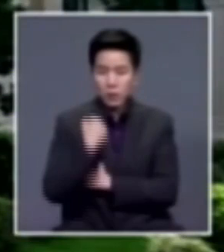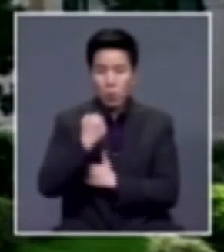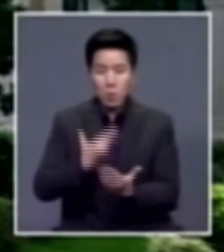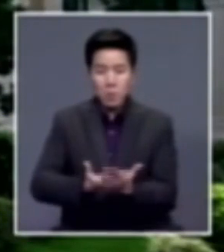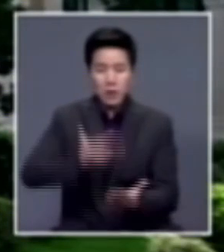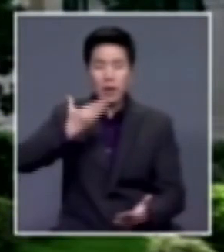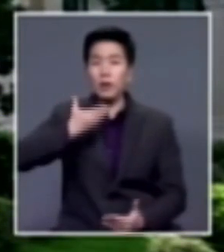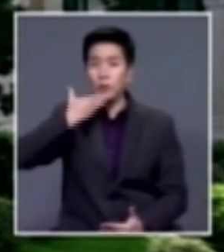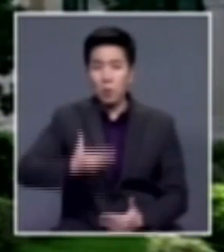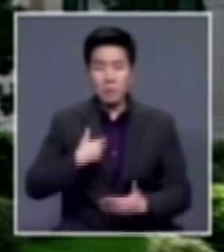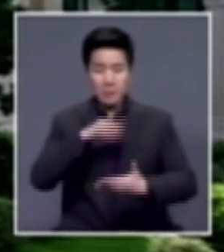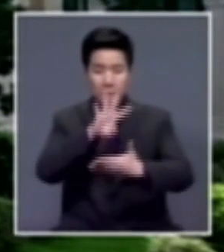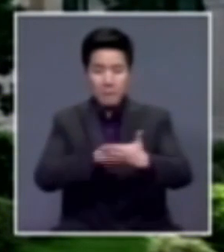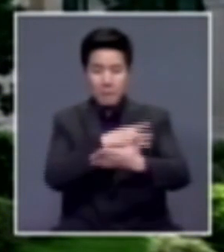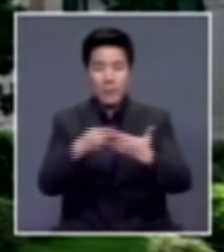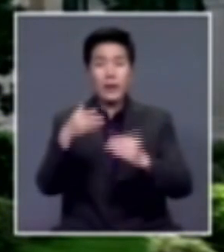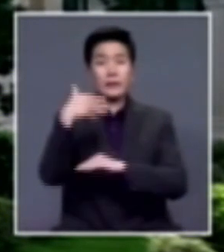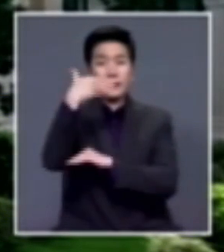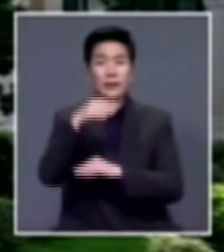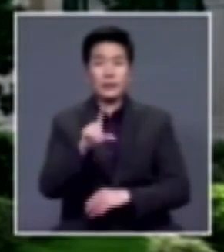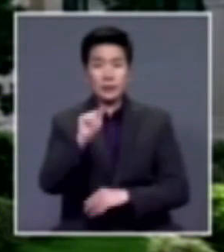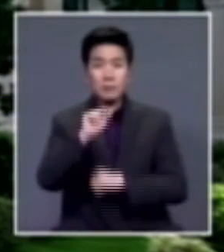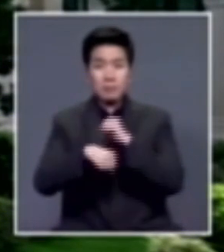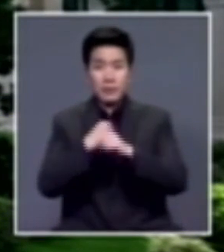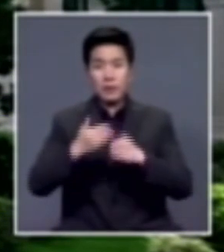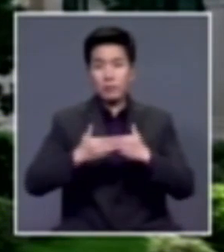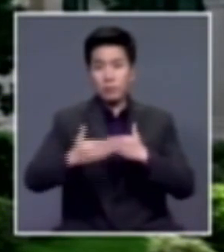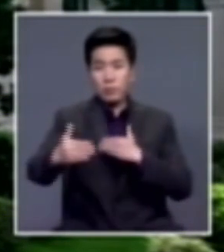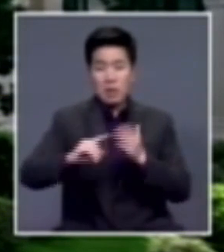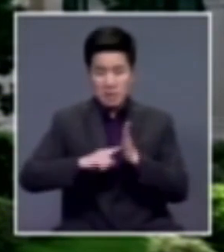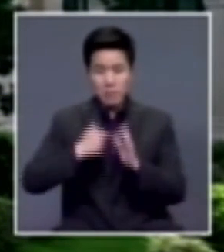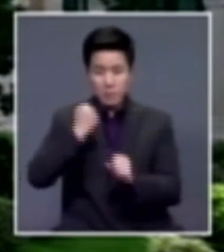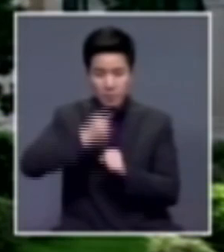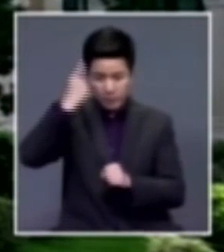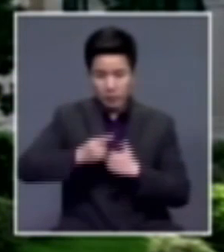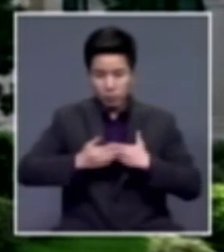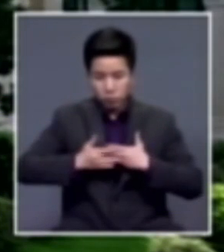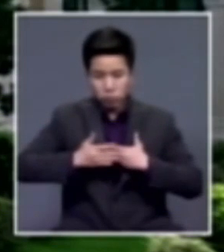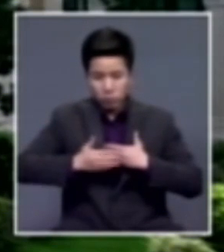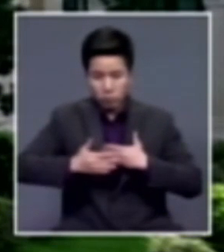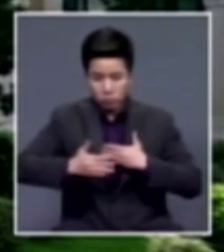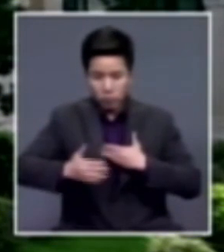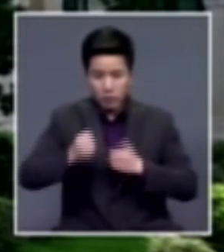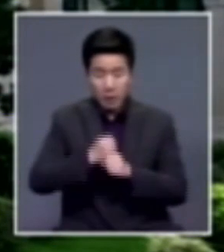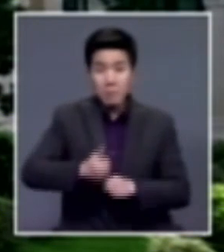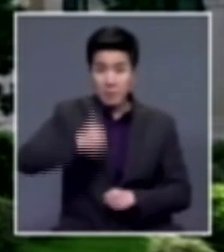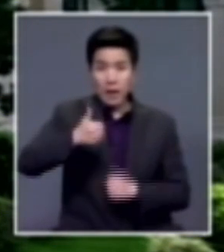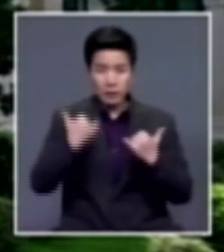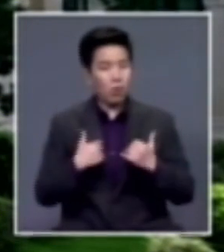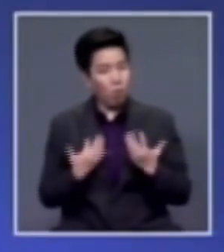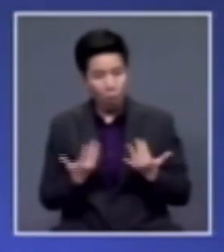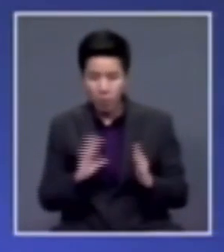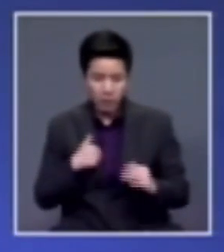การผลักดันให้มียุทธศาสตร์ชาติระยะยาว20ปีมีแผนปฏิรูปประเทศที่เริ่มเป็นรูปเป็นร่างแต่สิ่งที่เหมือนการได้ทันทีเราก็ไม่ได้รีรอนะ